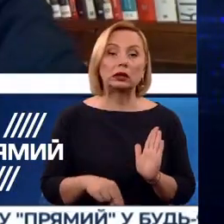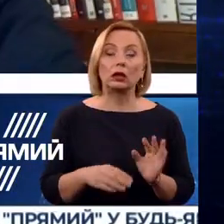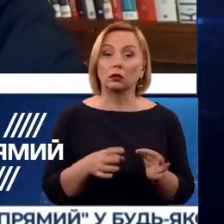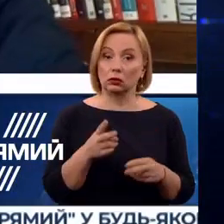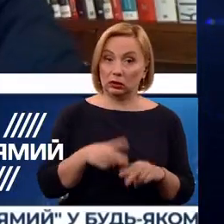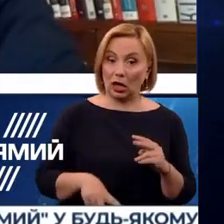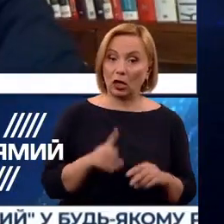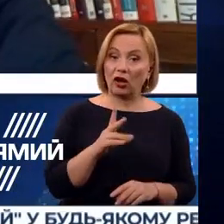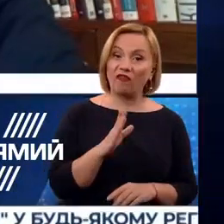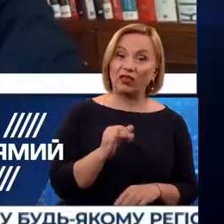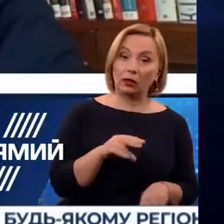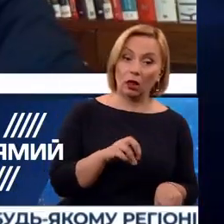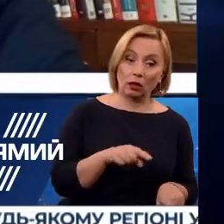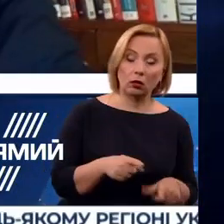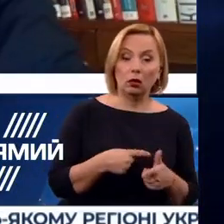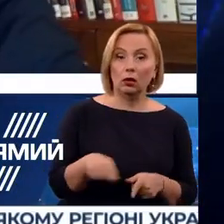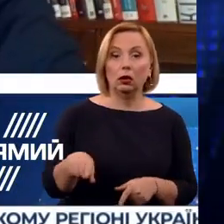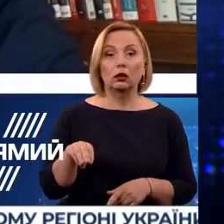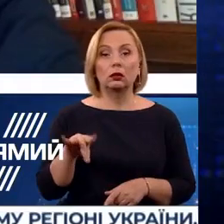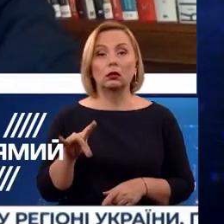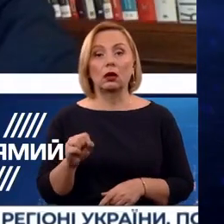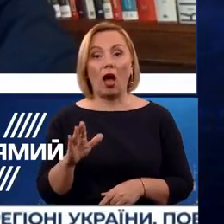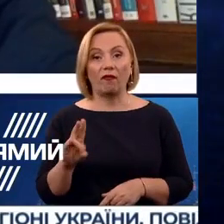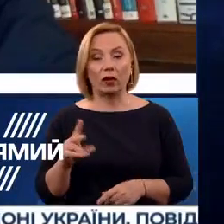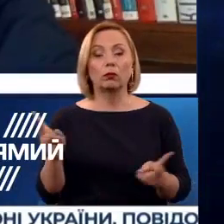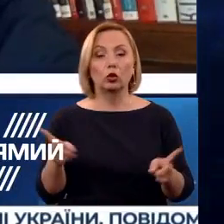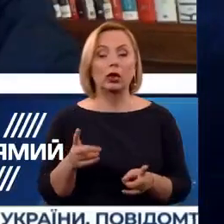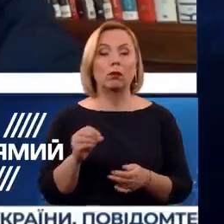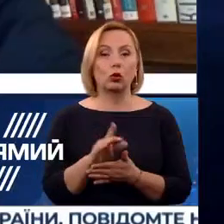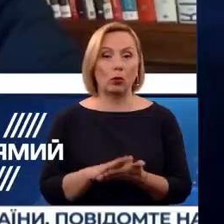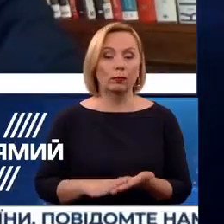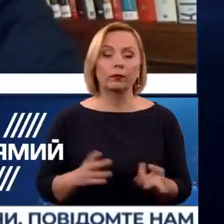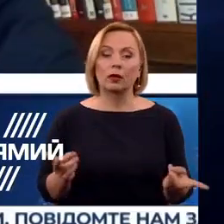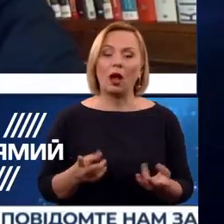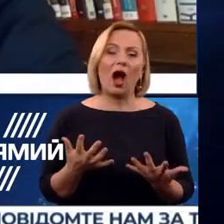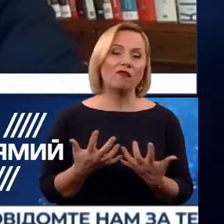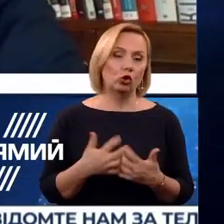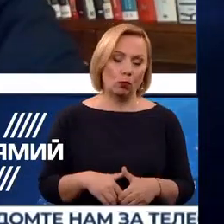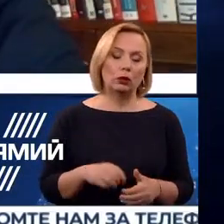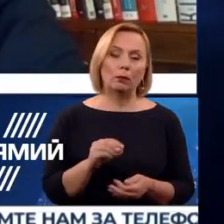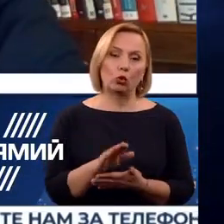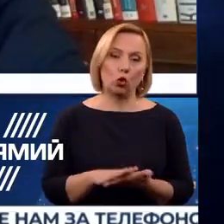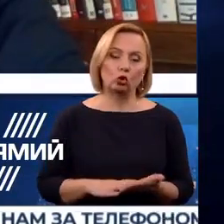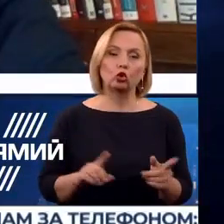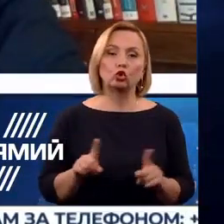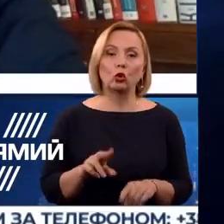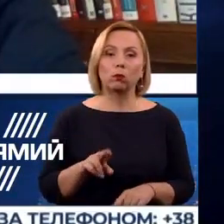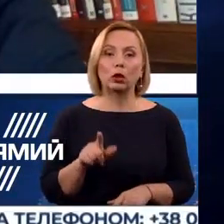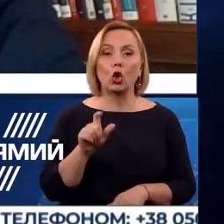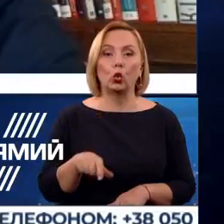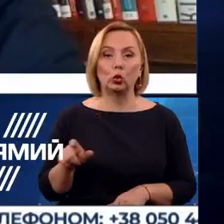закінчилась у квітні чи в травні закінчується, вони повинні її продовжувати. Їх треба автоматично продовжити ці ліцензії, щоб люди